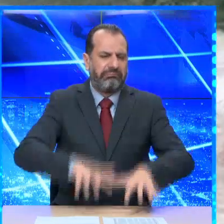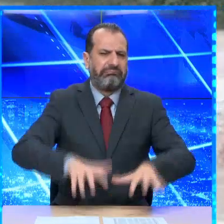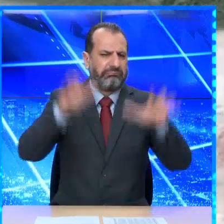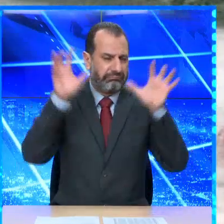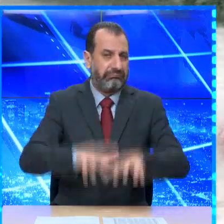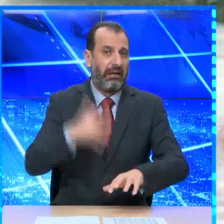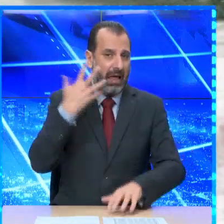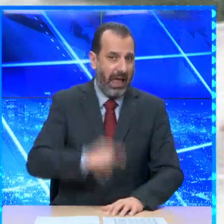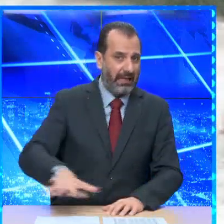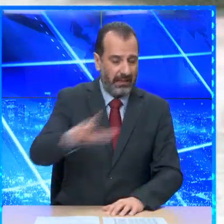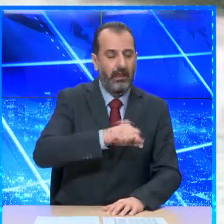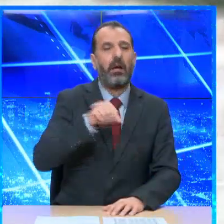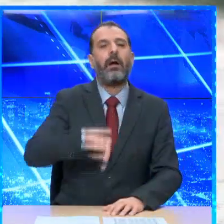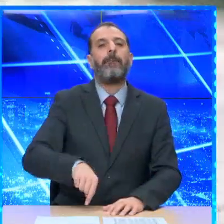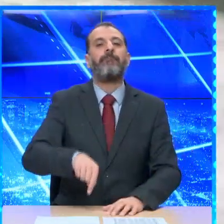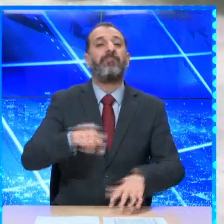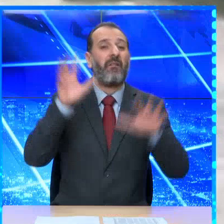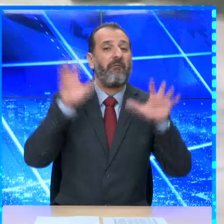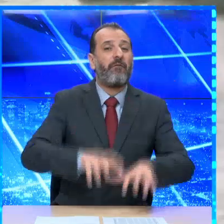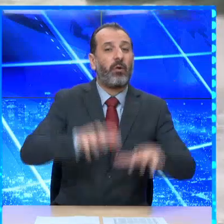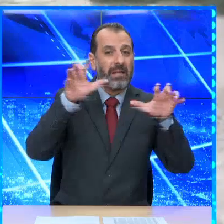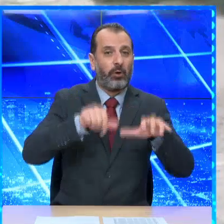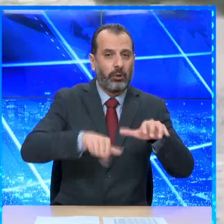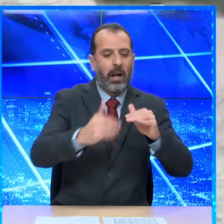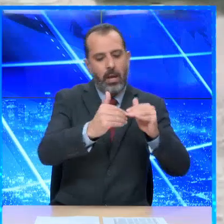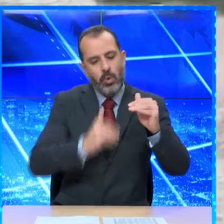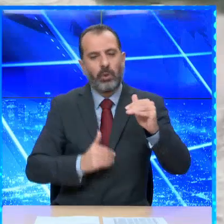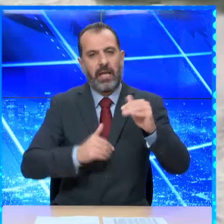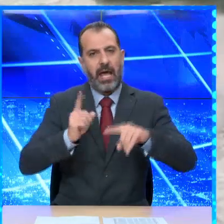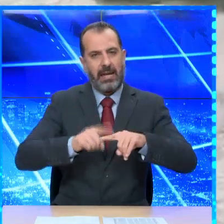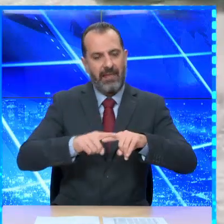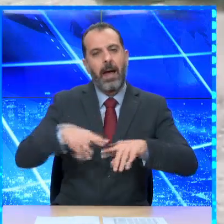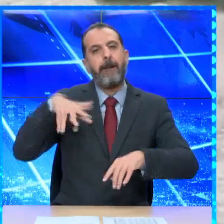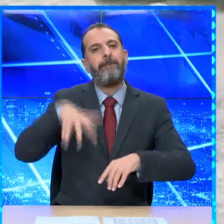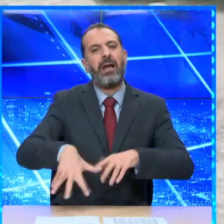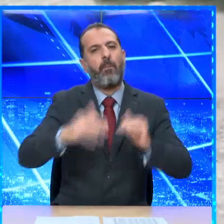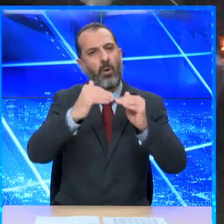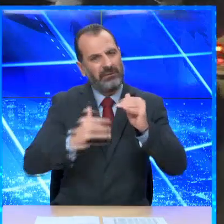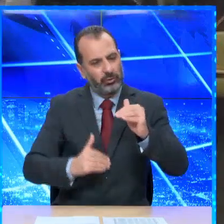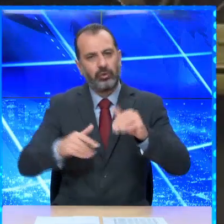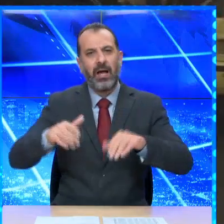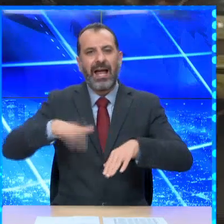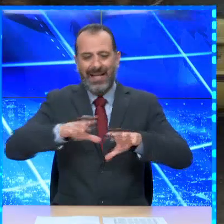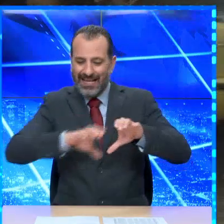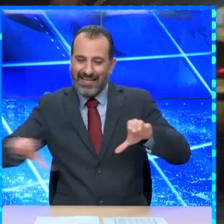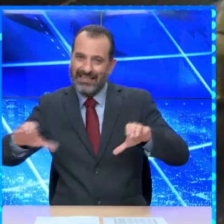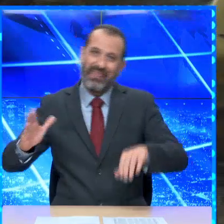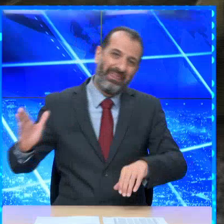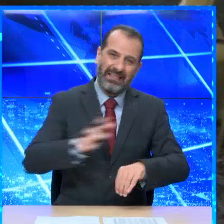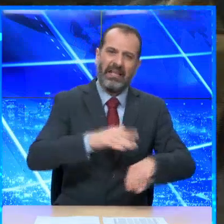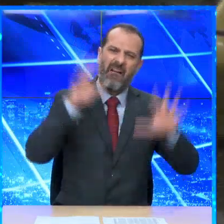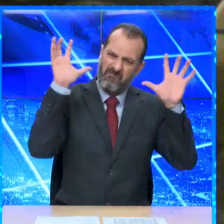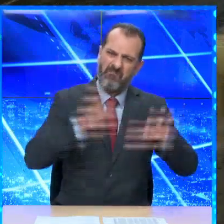Οι καταιγίδες αυτή την ώρα έχουν μετατοπιστεί νοτιότερα, νότια της Πελοποννήσου και δυτικά της Κρήτης, και αύριο